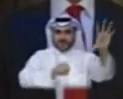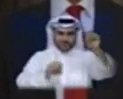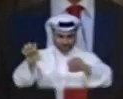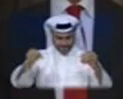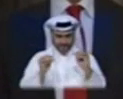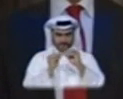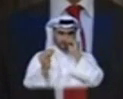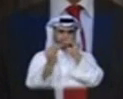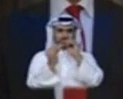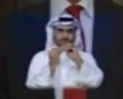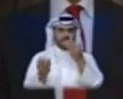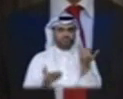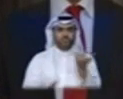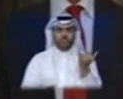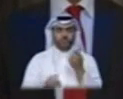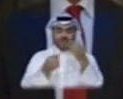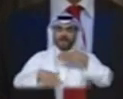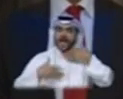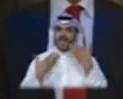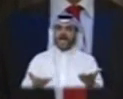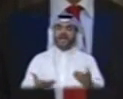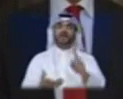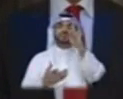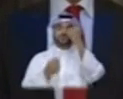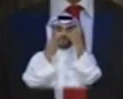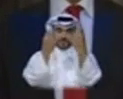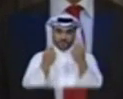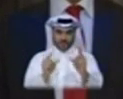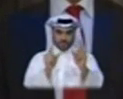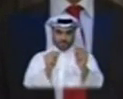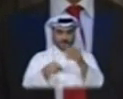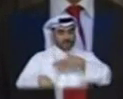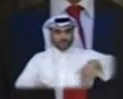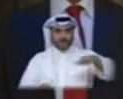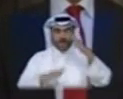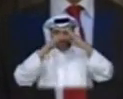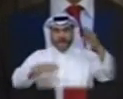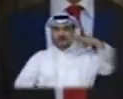واحد فيها كل الخير إن شاء الله، وفيها كل المنفعة لنا جميعاً.